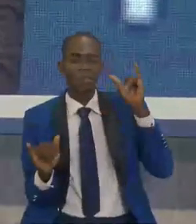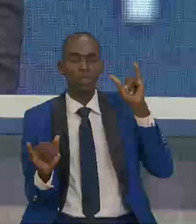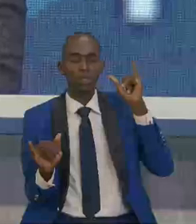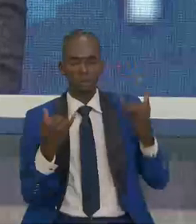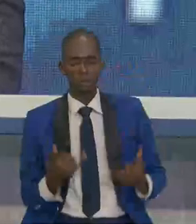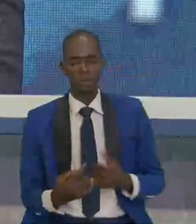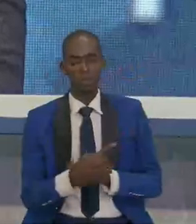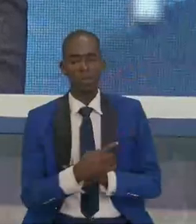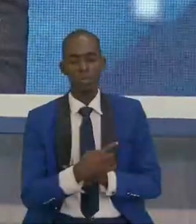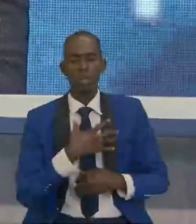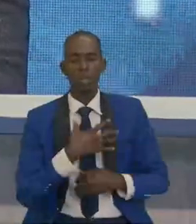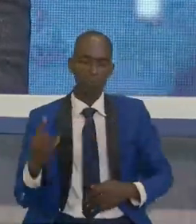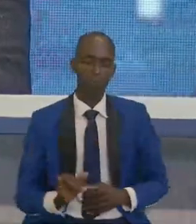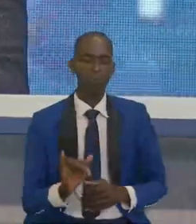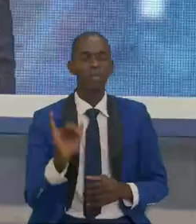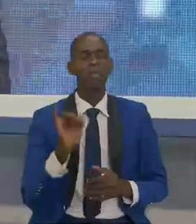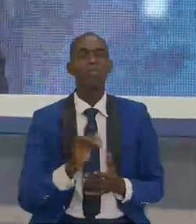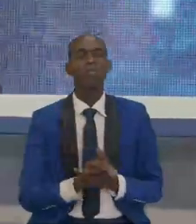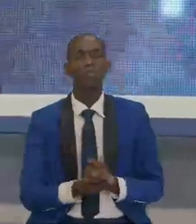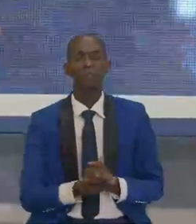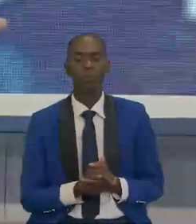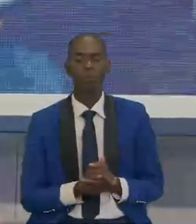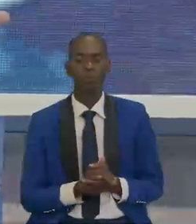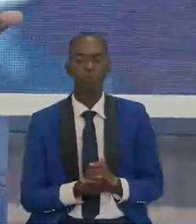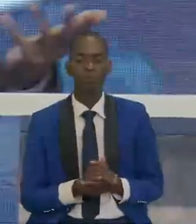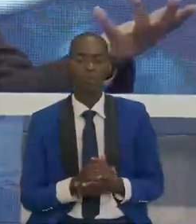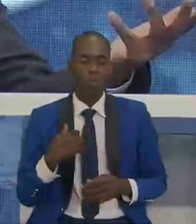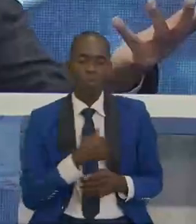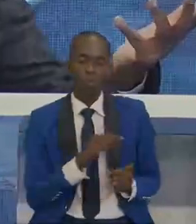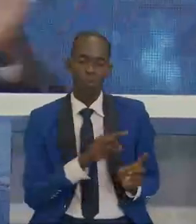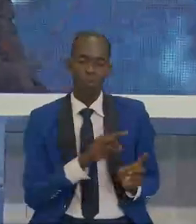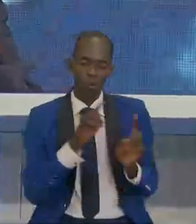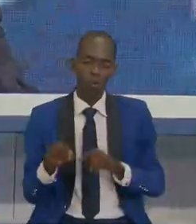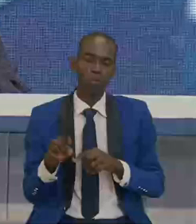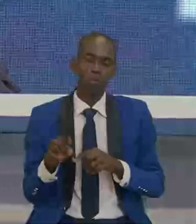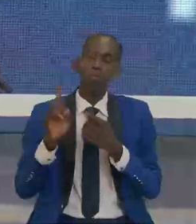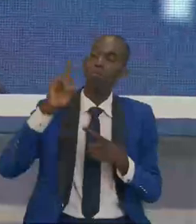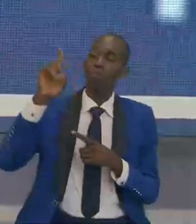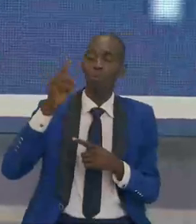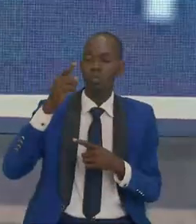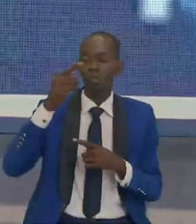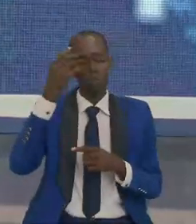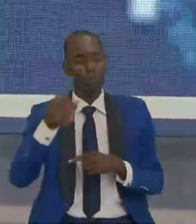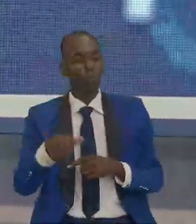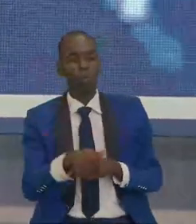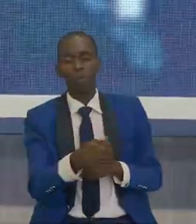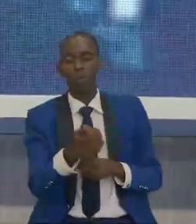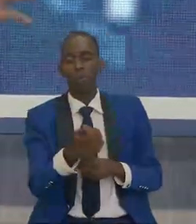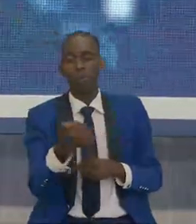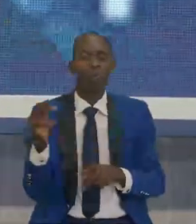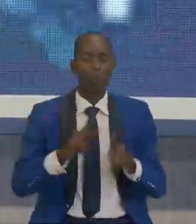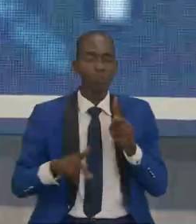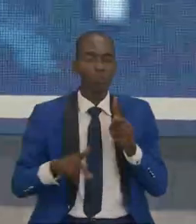le libérateur, le même hier, aujourd'hui, éternellement. Nous venons à